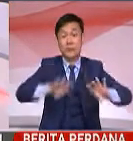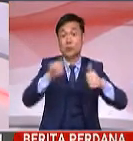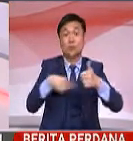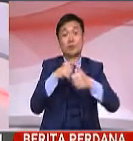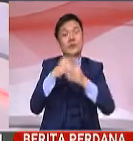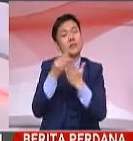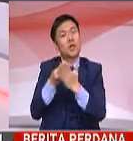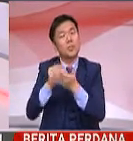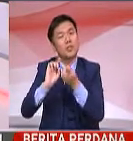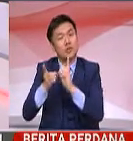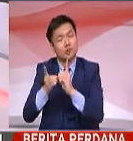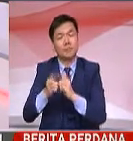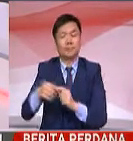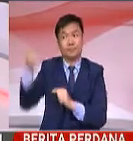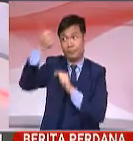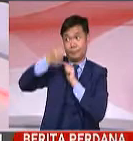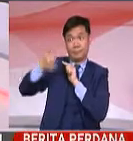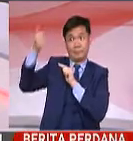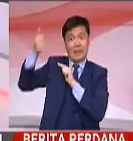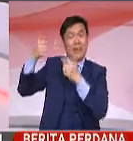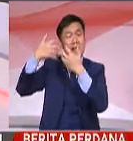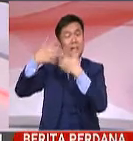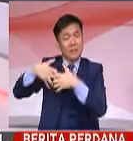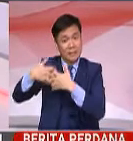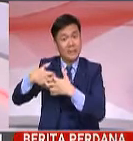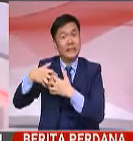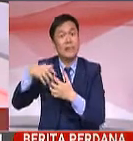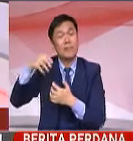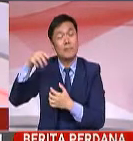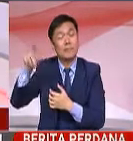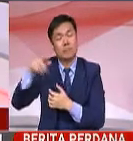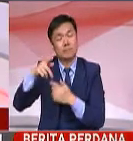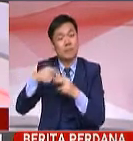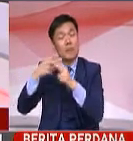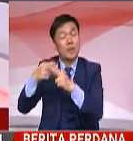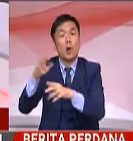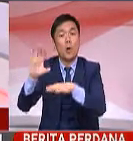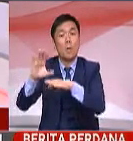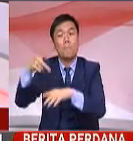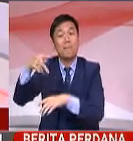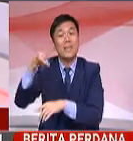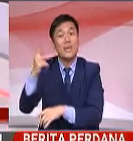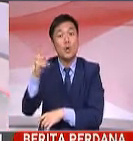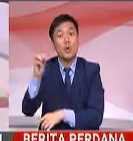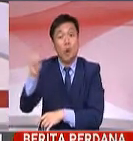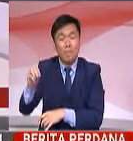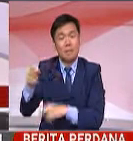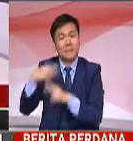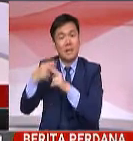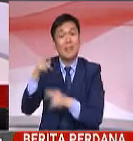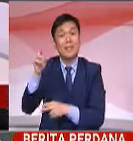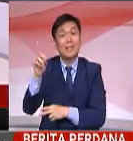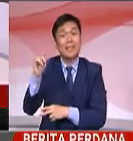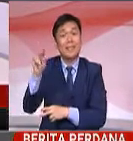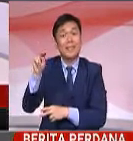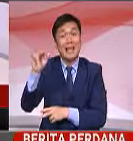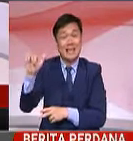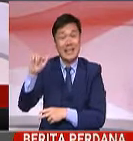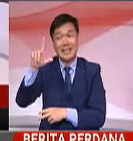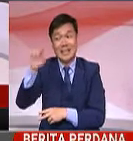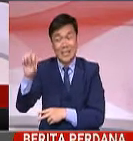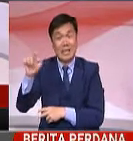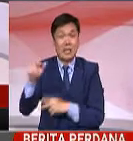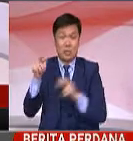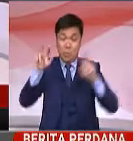ekonomi digital. Pengerusi Persatuan Industri Komputer dan Multimedia Malaysia PIKOM, Danny Lee berpendapat My